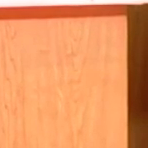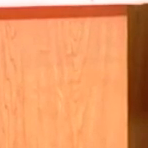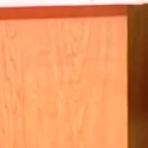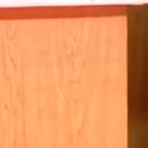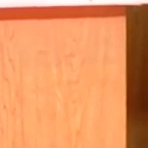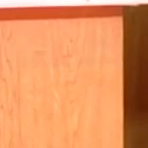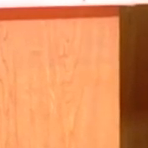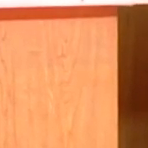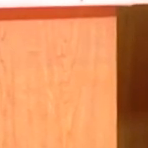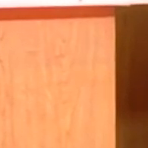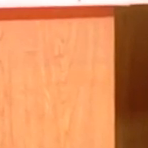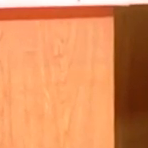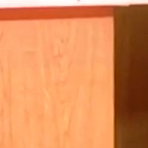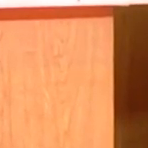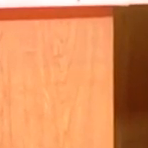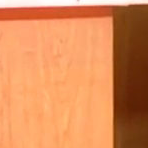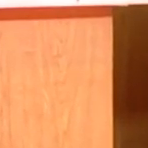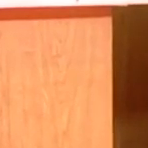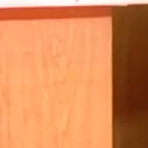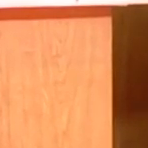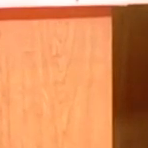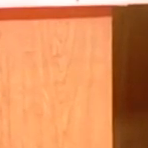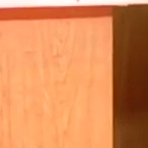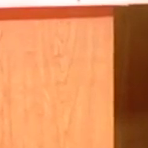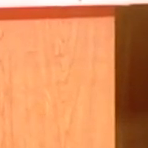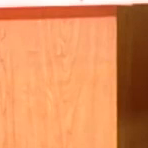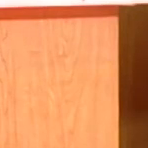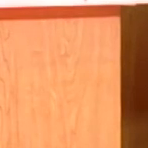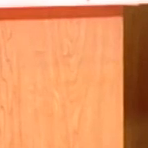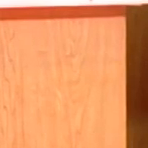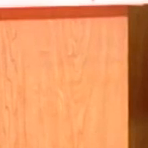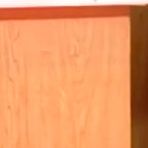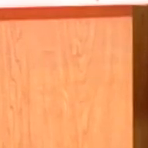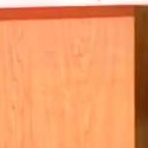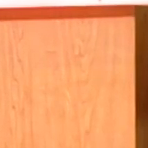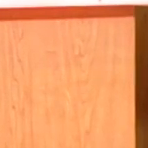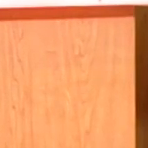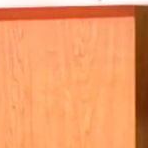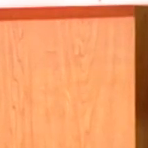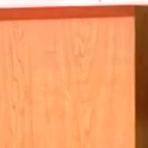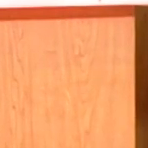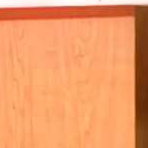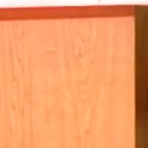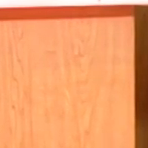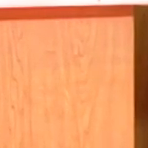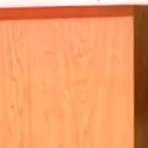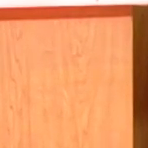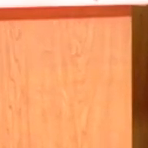I-click lang ang subscribe button. At sa mga kapuso abroad, maaari kaming masubaybayan